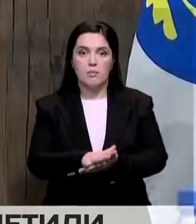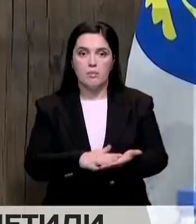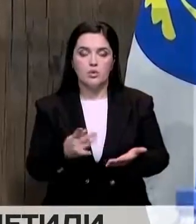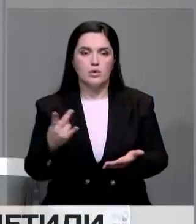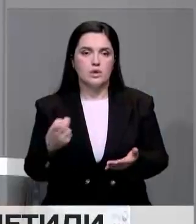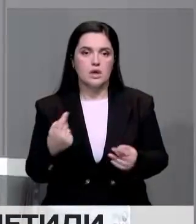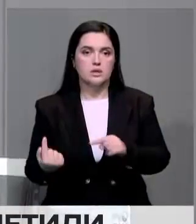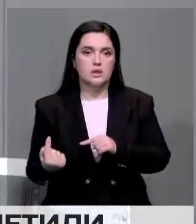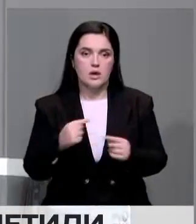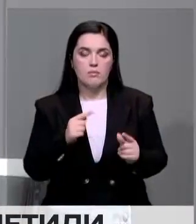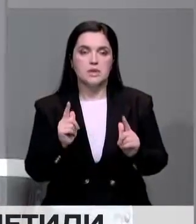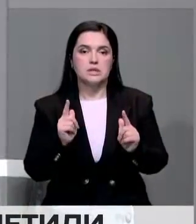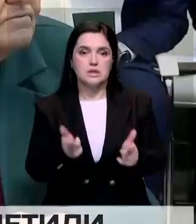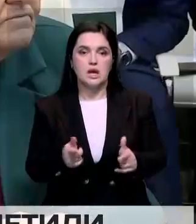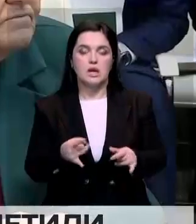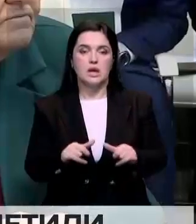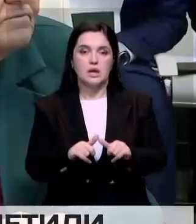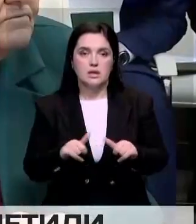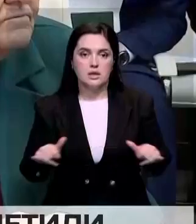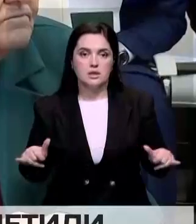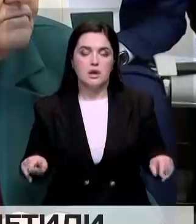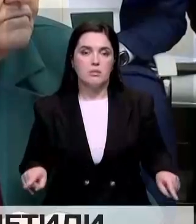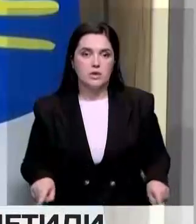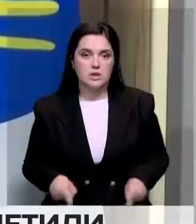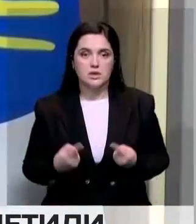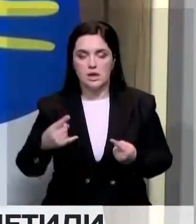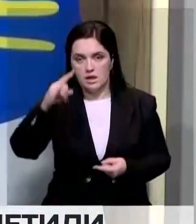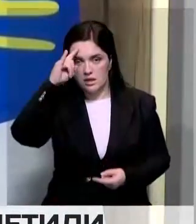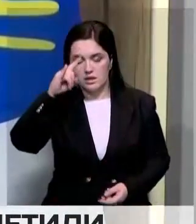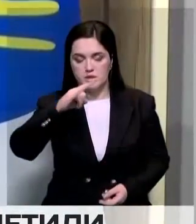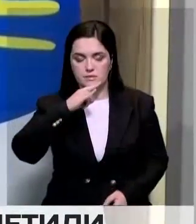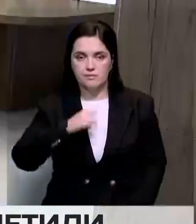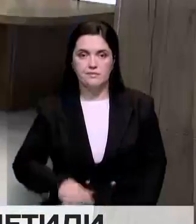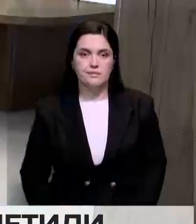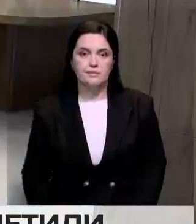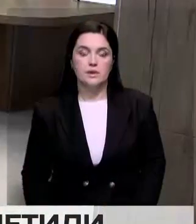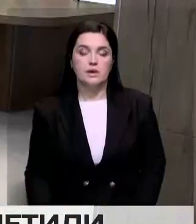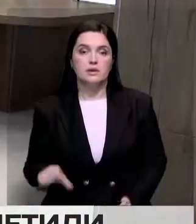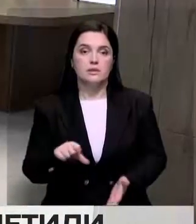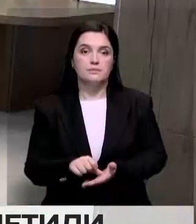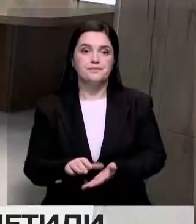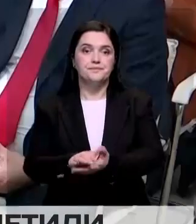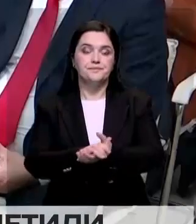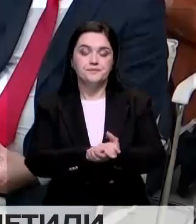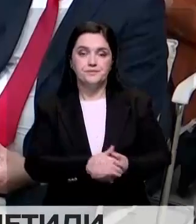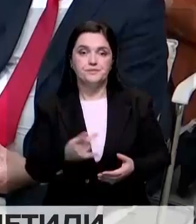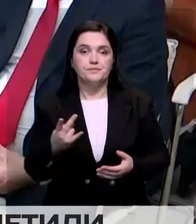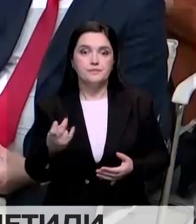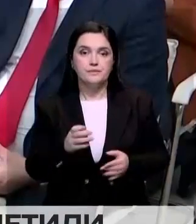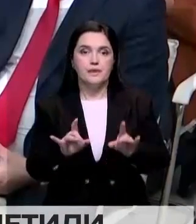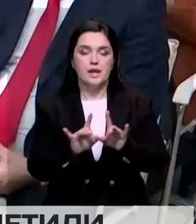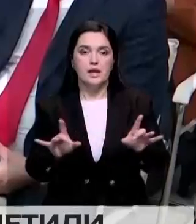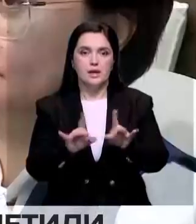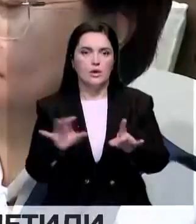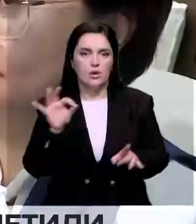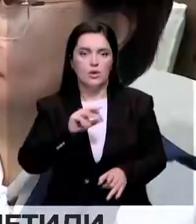межэтнического согласия, основа для устойчивого развития и процветания Казахстана, отметил руководитель региона. Представители Ассамблеи этнокультурных объединений рассказали о